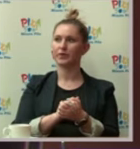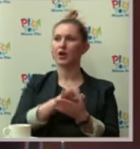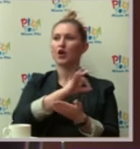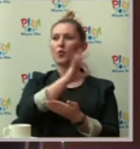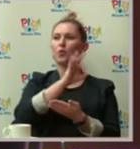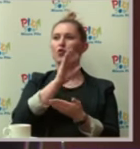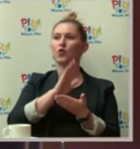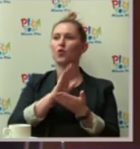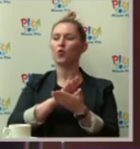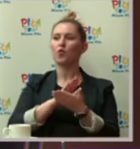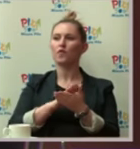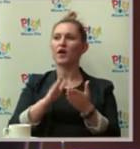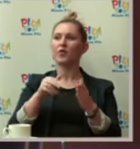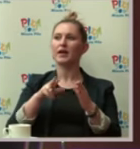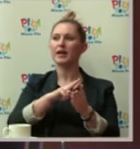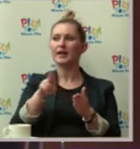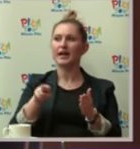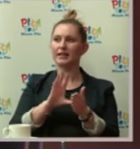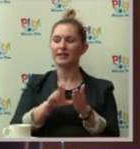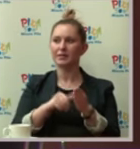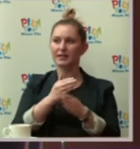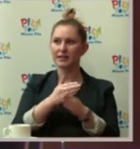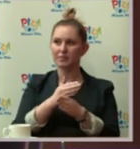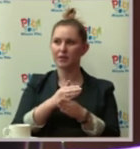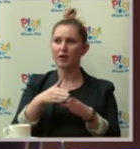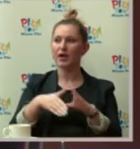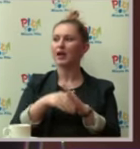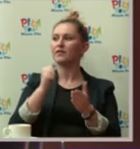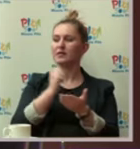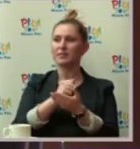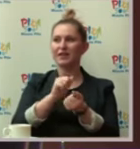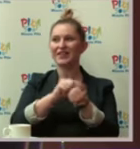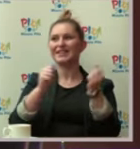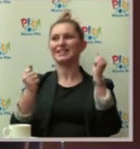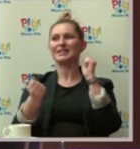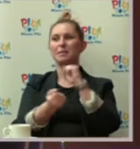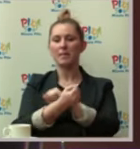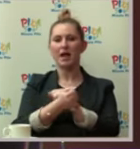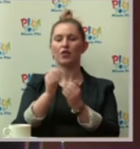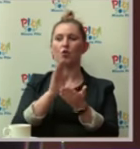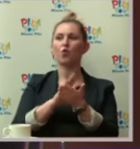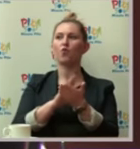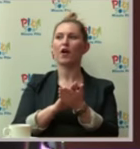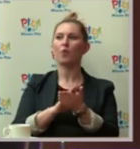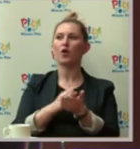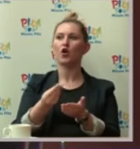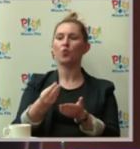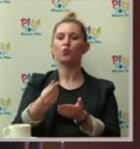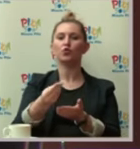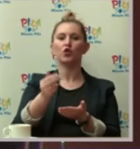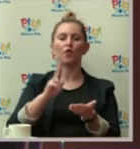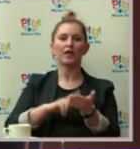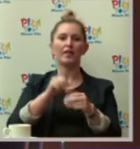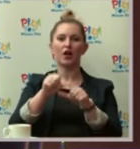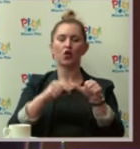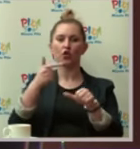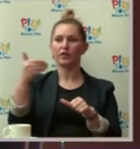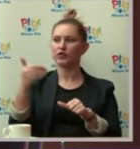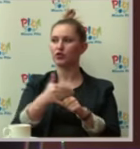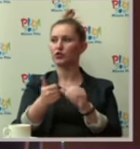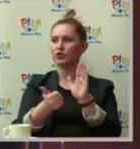projekt uchwały Rady Miasta Piły w sprawie zmiany uchwały budżetowej na 2016 rok. Jest to druk numer